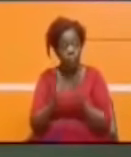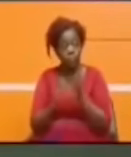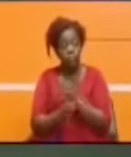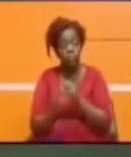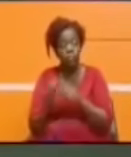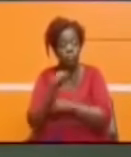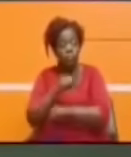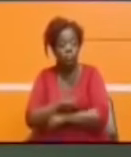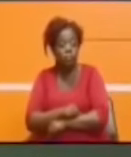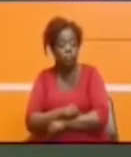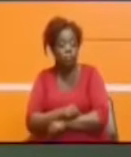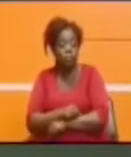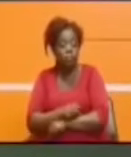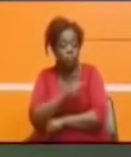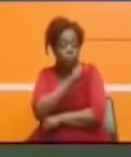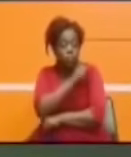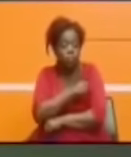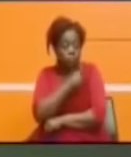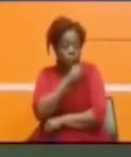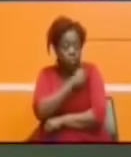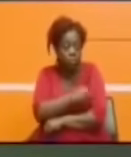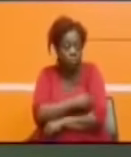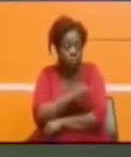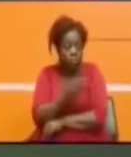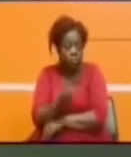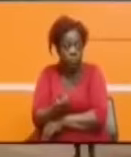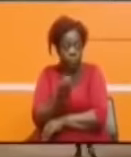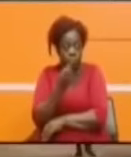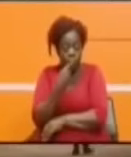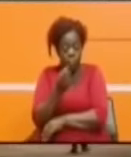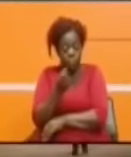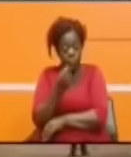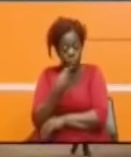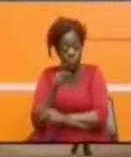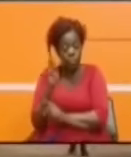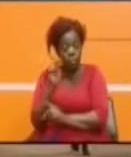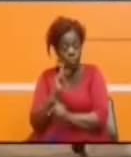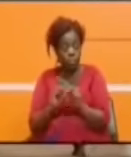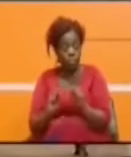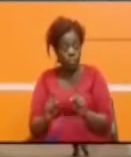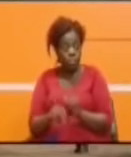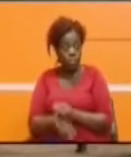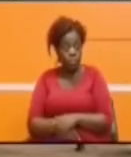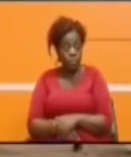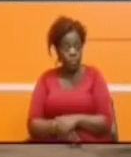amasomero mamalwaliro baidanda b'abantu